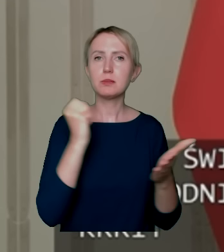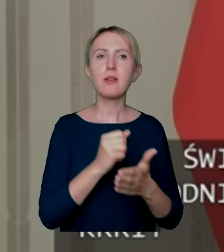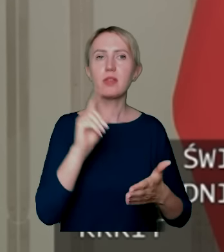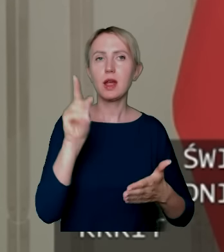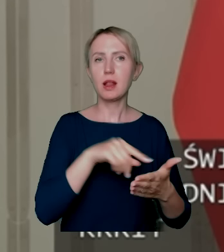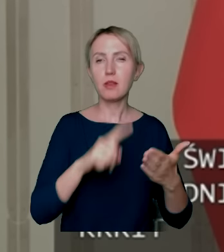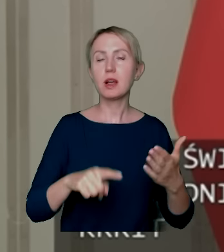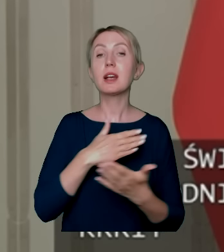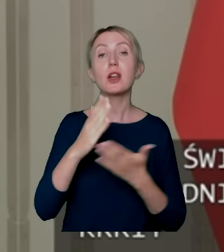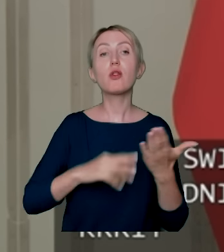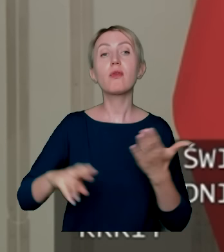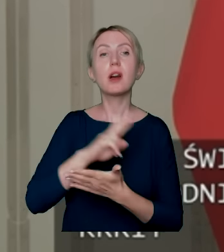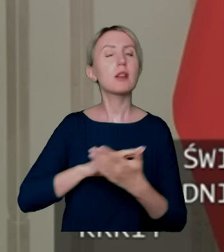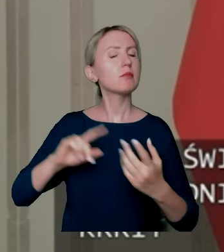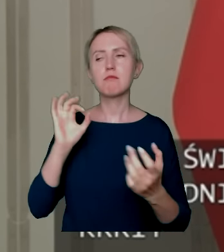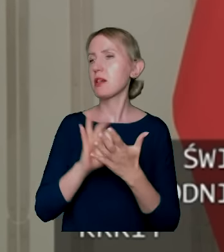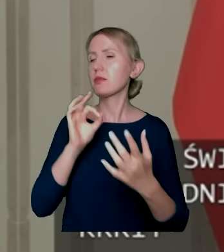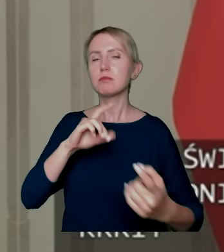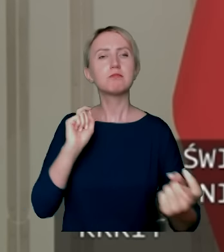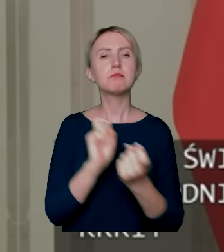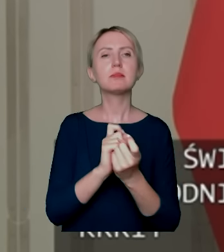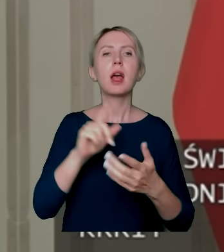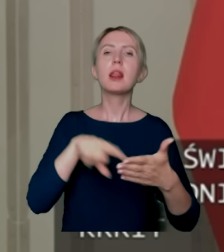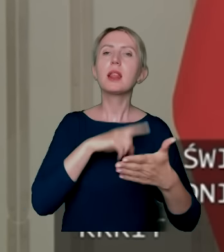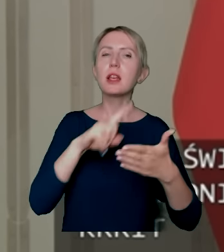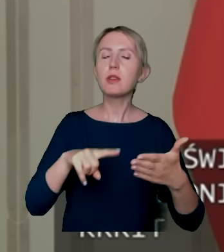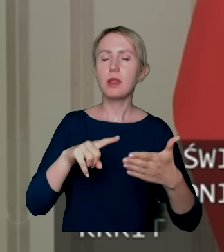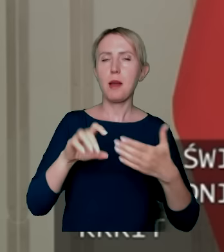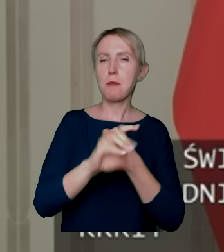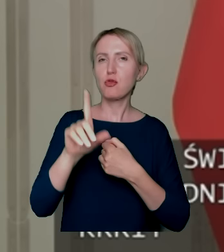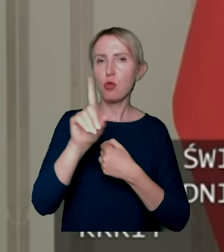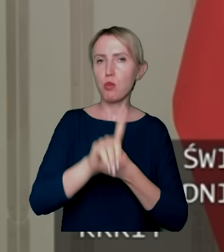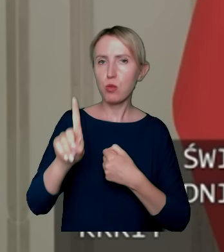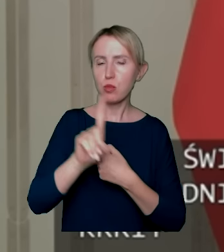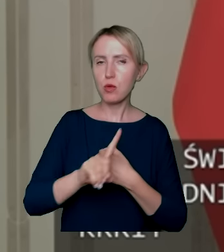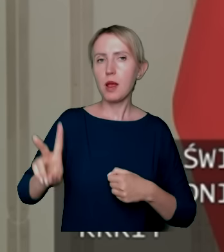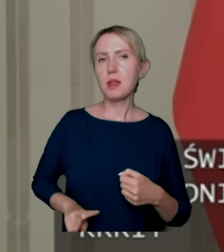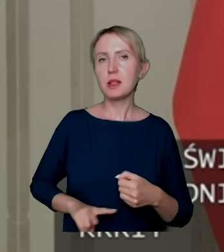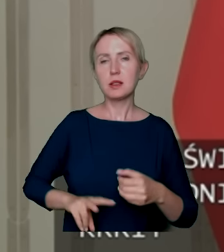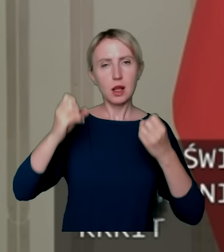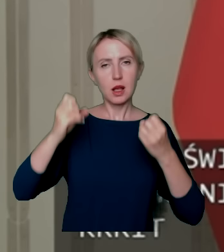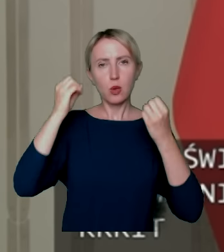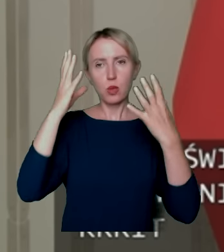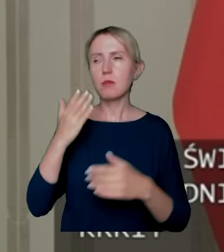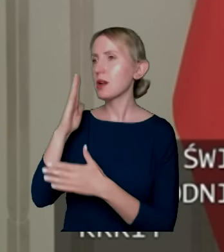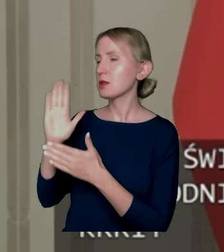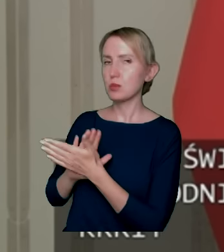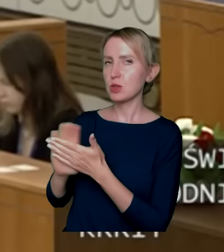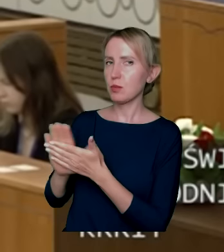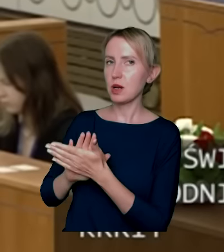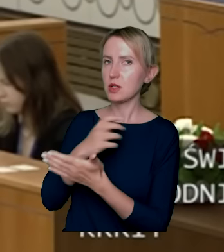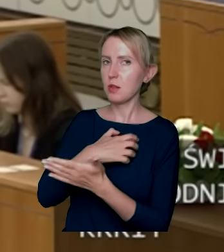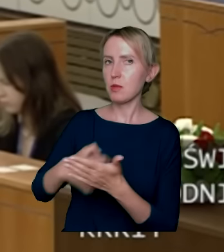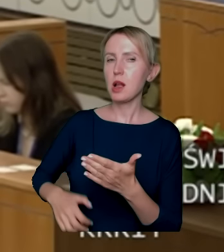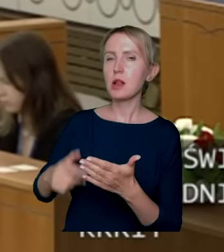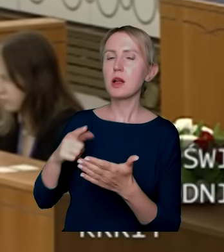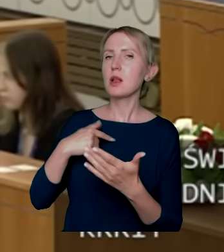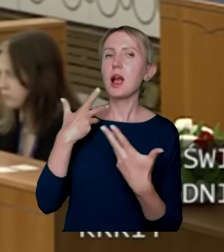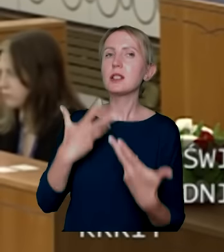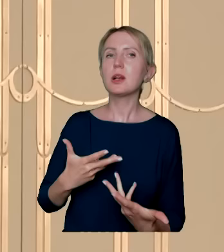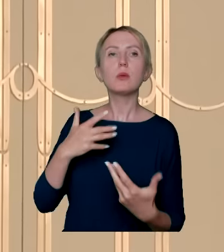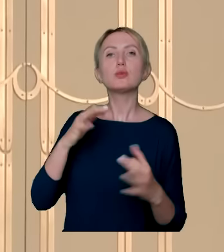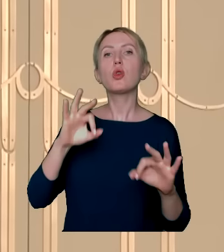Rada stanowczo sprzeciwia się zarówno likwidacji mediów publicznych dokonanych przez ministra kultury. Bardzo przepraszam jak i pana, ale chciałabym, ingerencji. Żeby pan nie